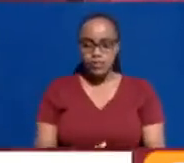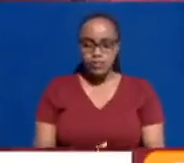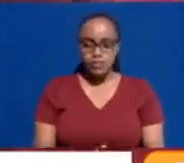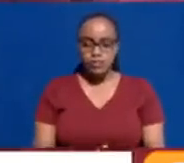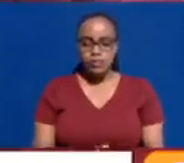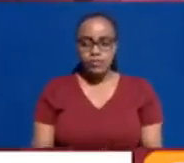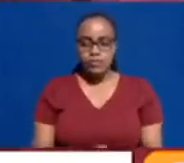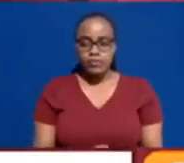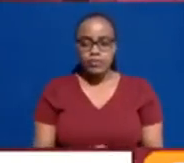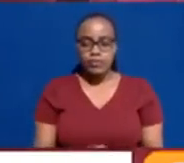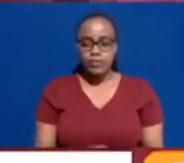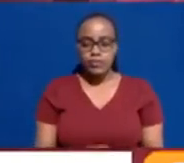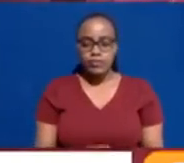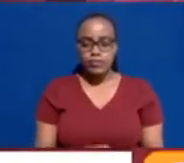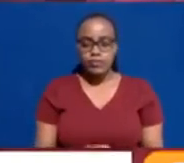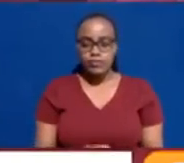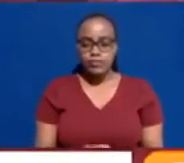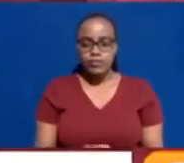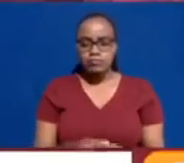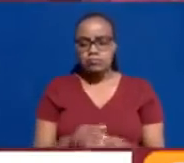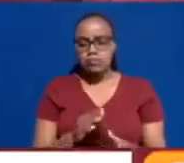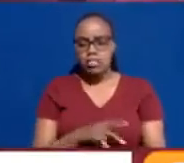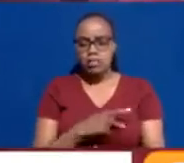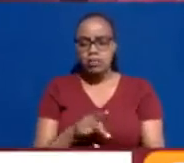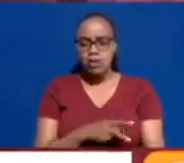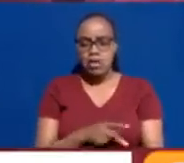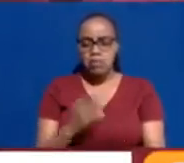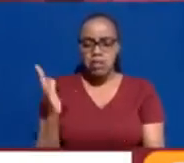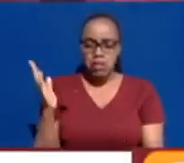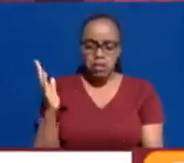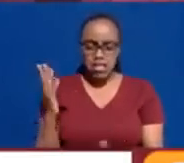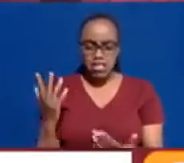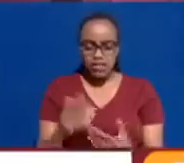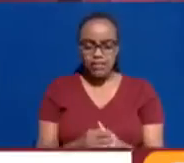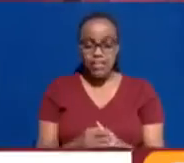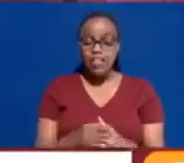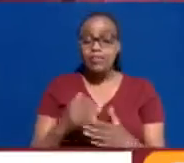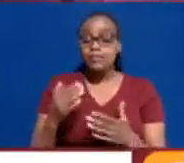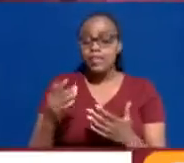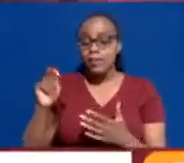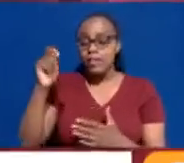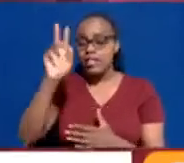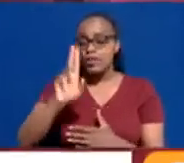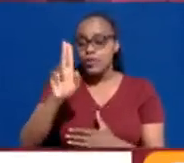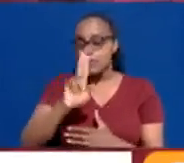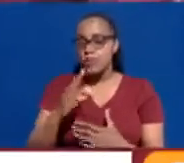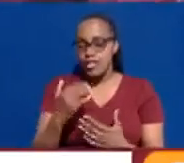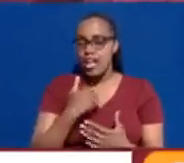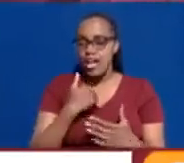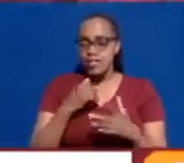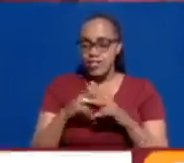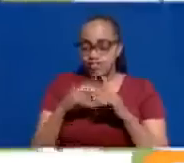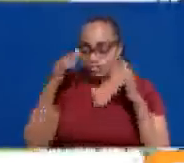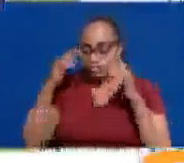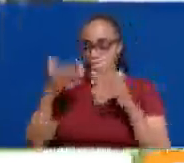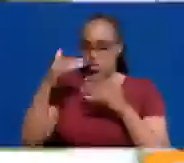umesifika kwa yako maendeleo. Kwani reli katoka inajengwa hata. Rais Kenyatta aidha amedokeza juhudi za